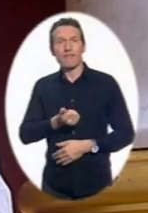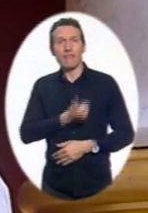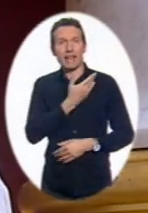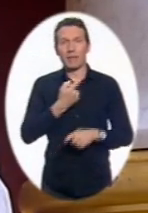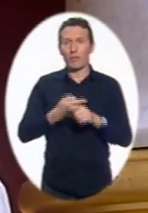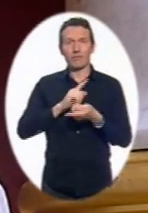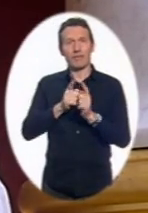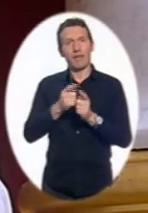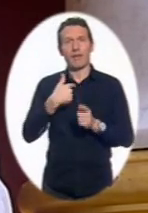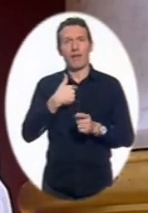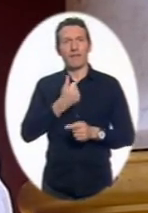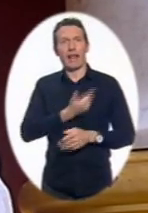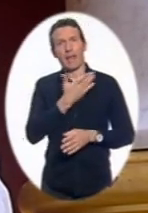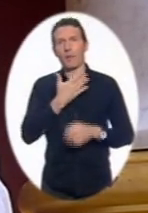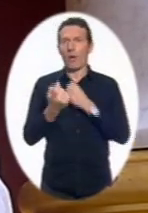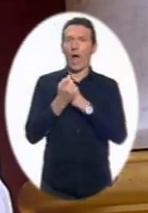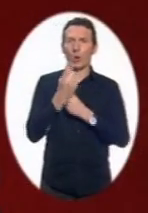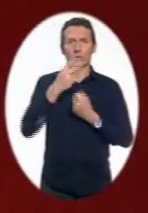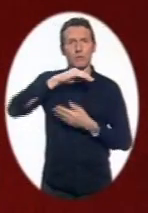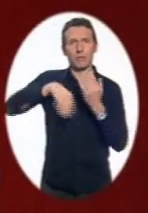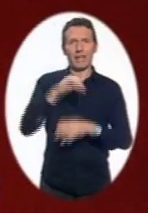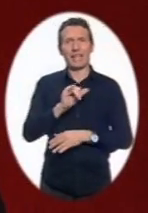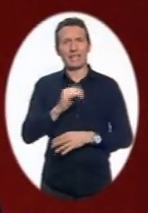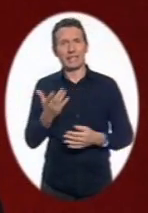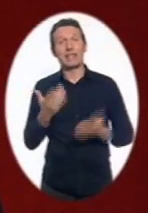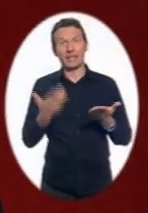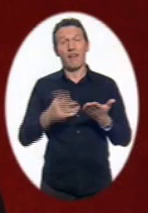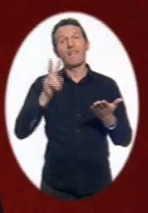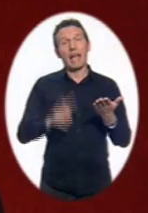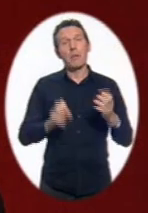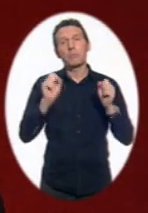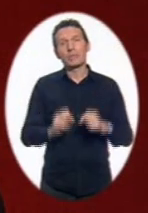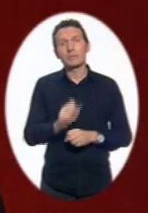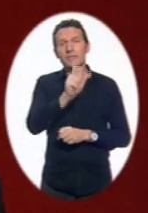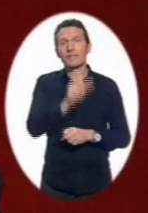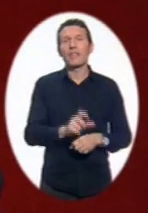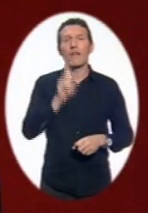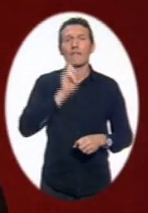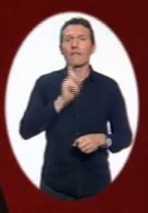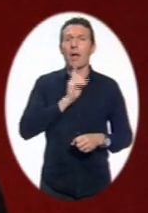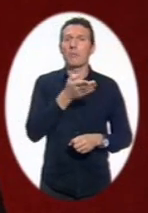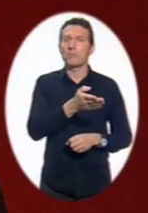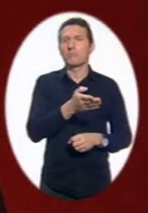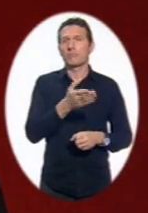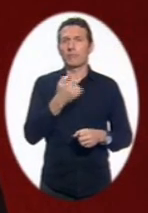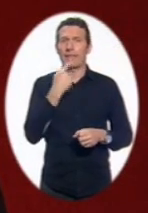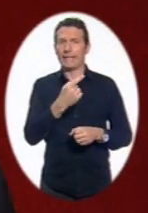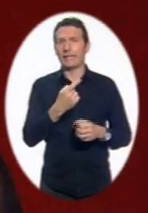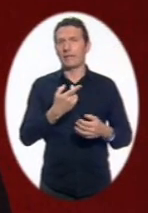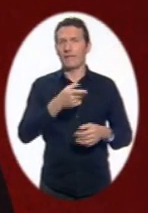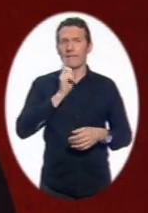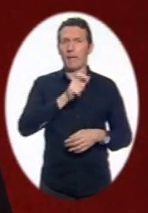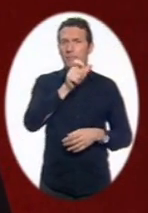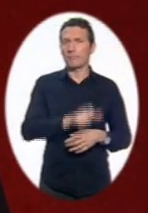plaignante ou Dominque stroscan c'est cela c'est oui parce que c'est possible que cette femme que la justice révèle que cette femme a